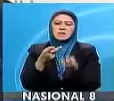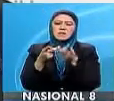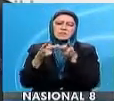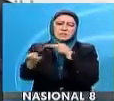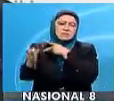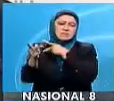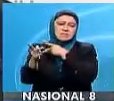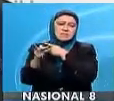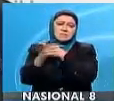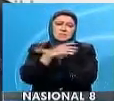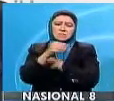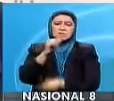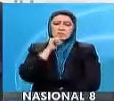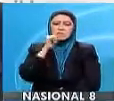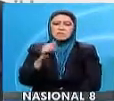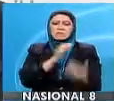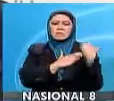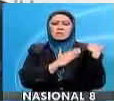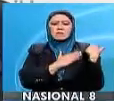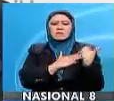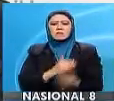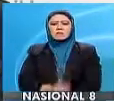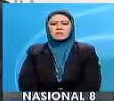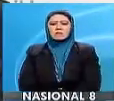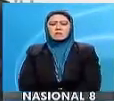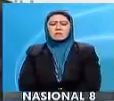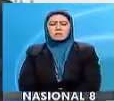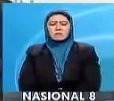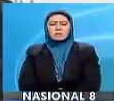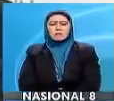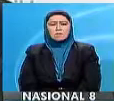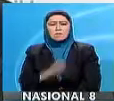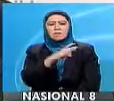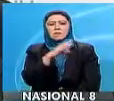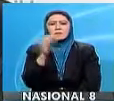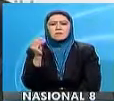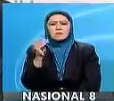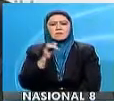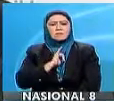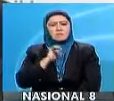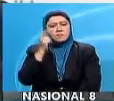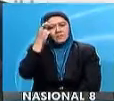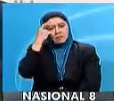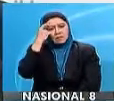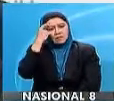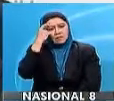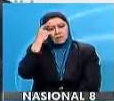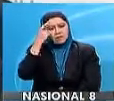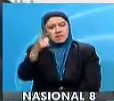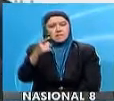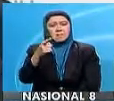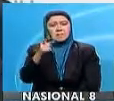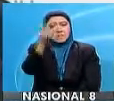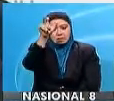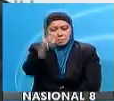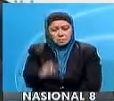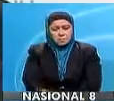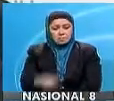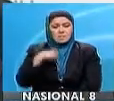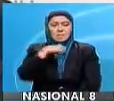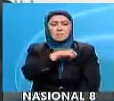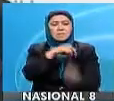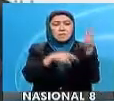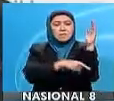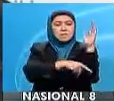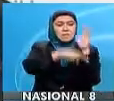tidak tidak bertanggungjawab sekali dan saya kira sebagai ahli parlimen beliau perlu